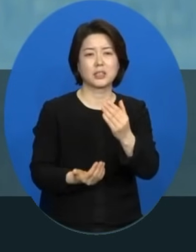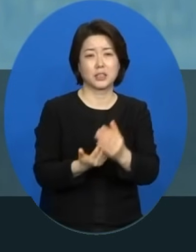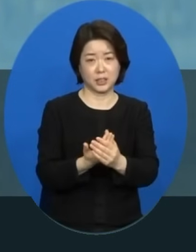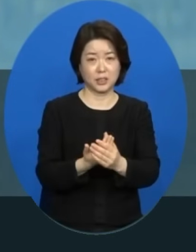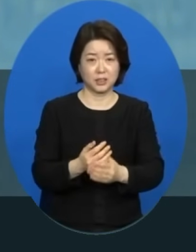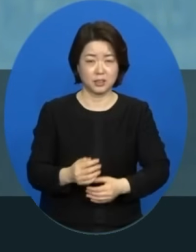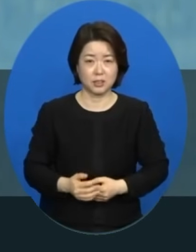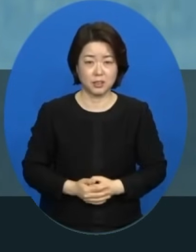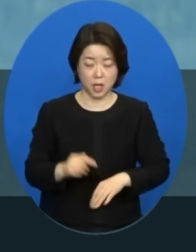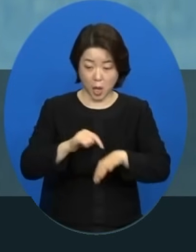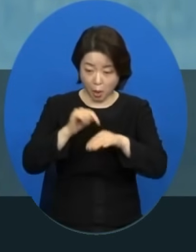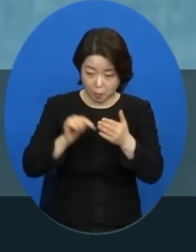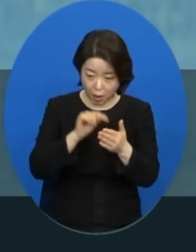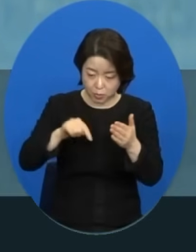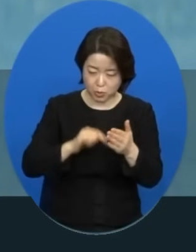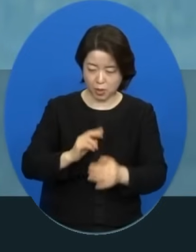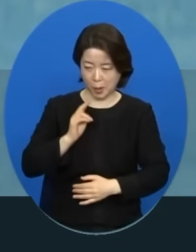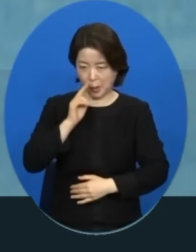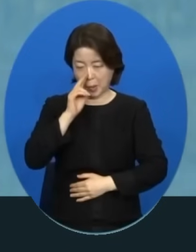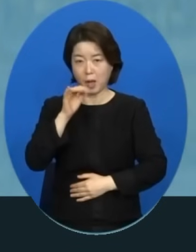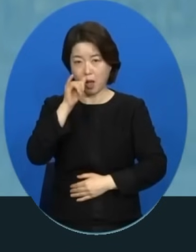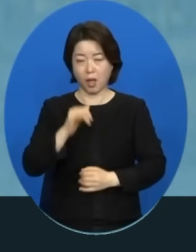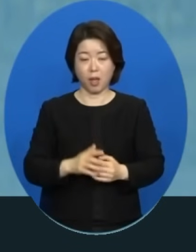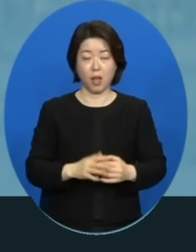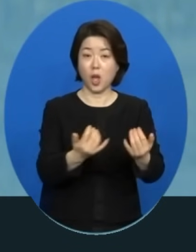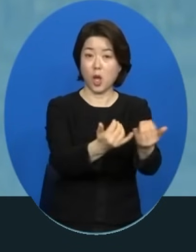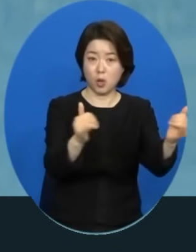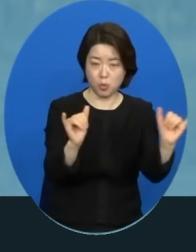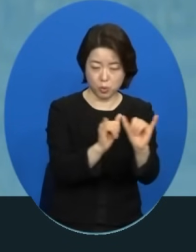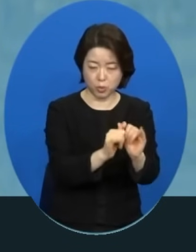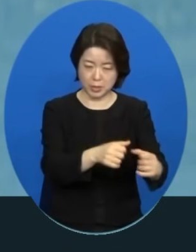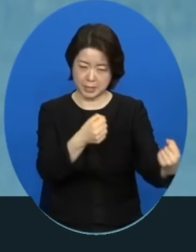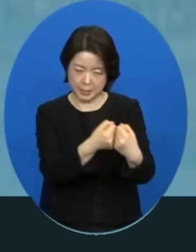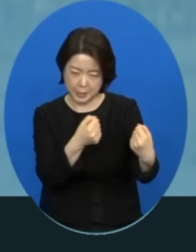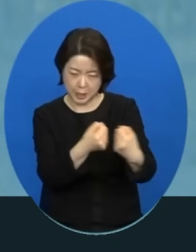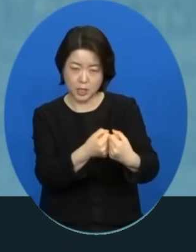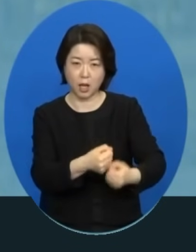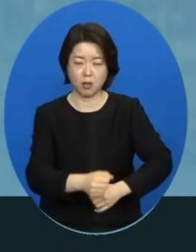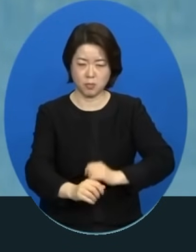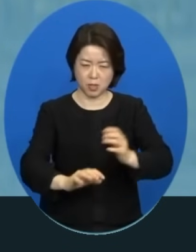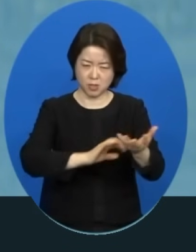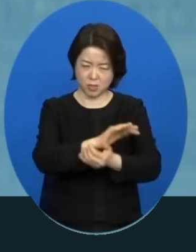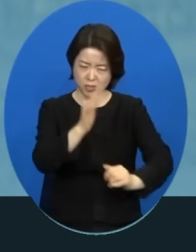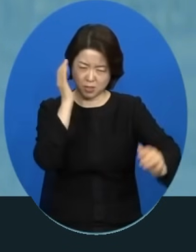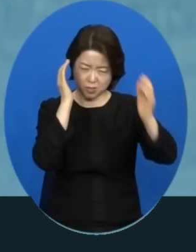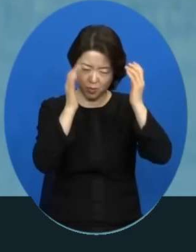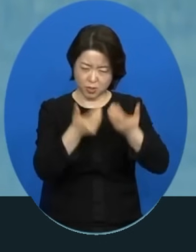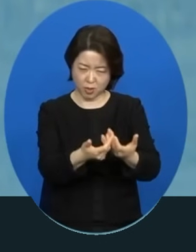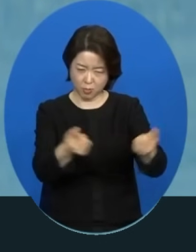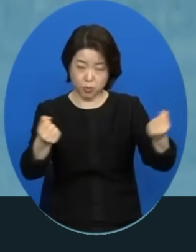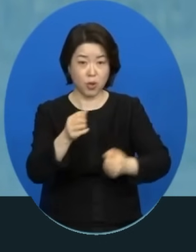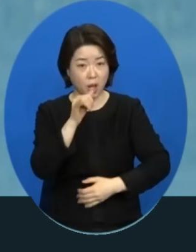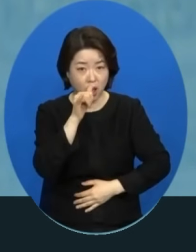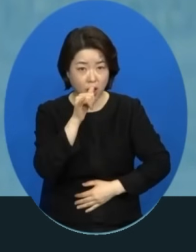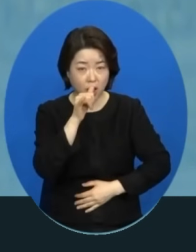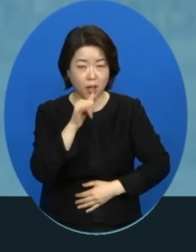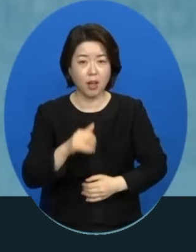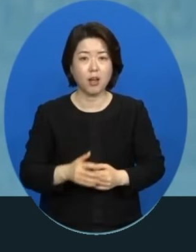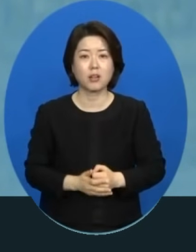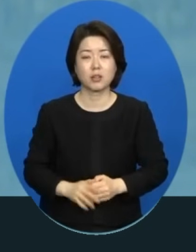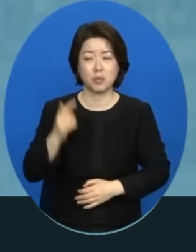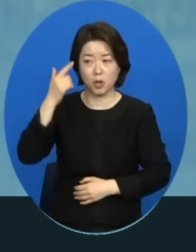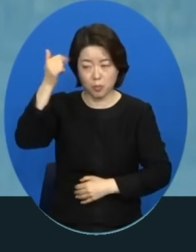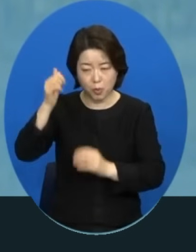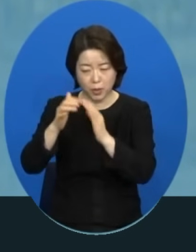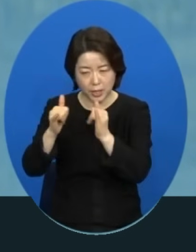있습니다. 마음속에 시기심이 있어서 지금 공동체에 싸움과 혼란과 분열이 있어요. 목회자들